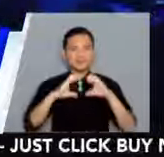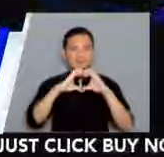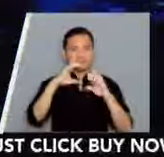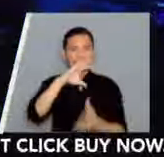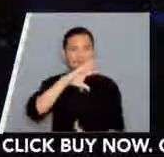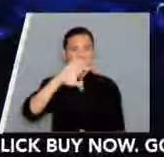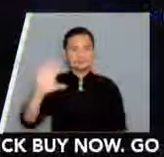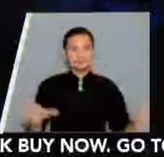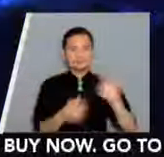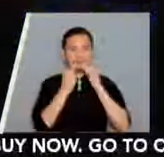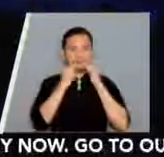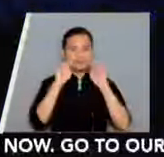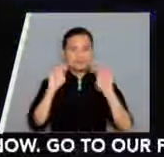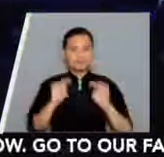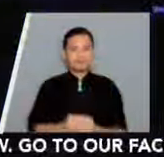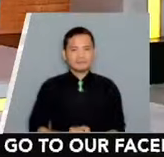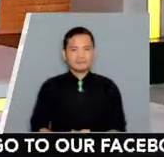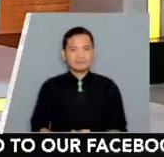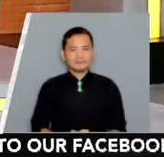GMA Integrated News.